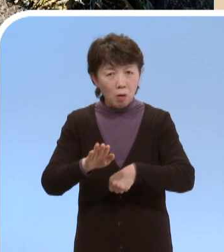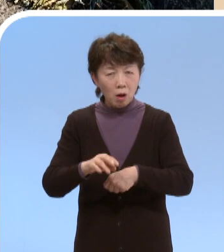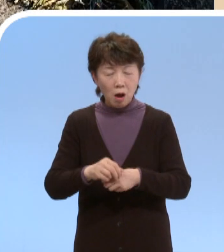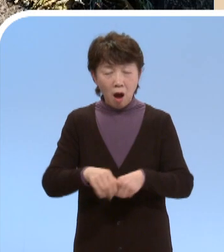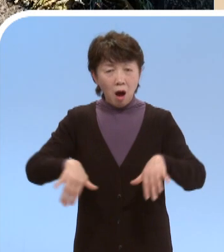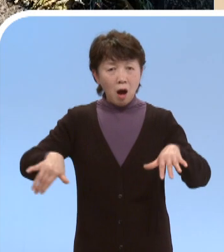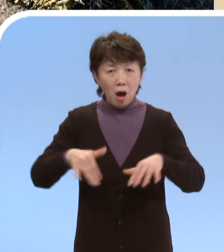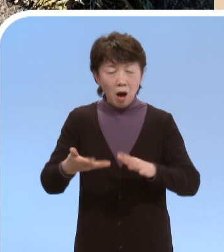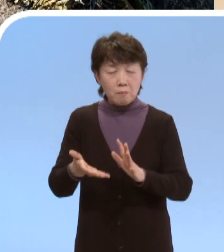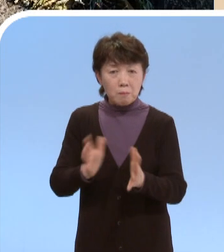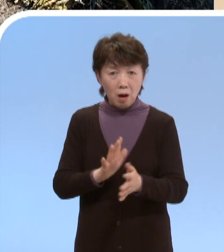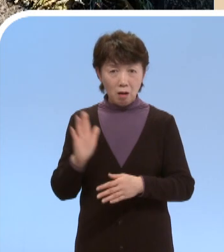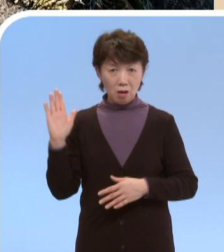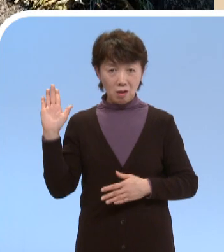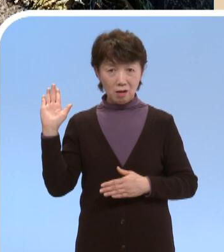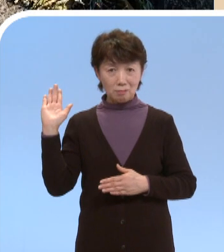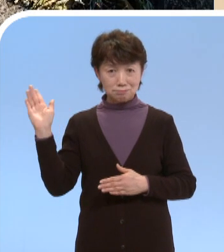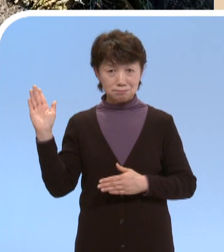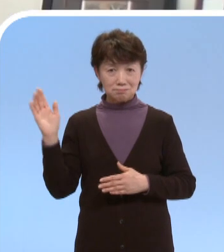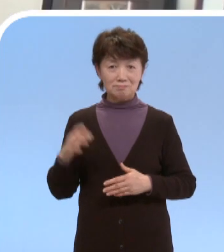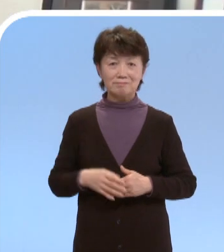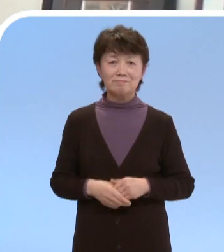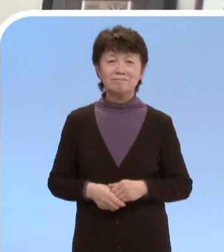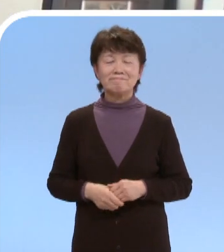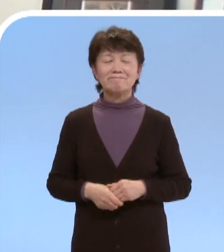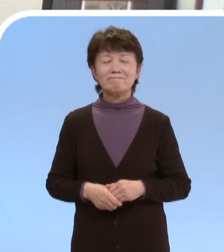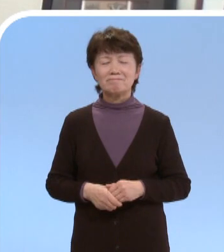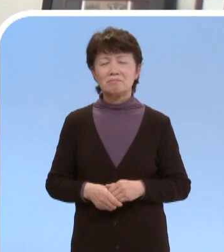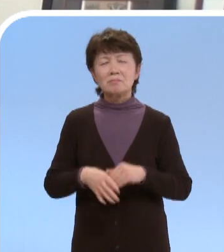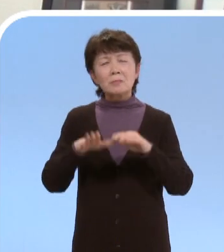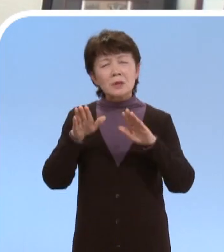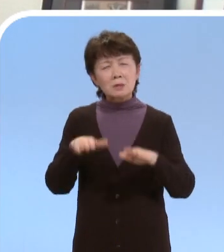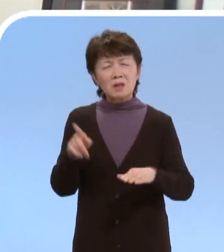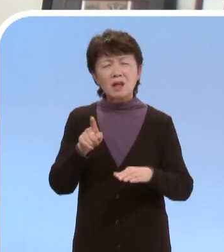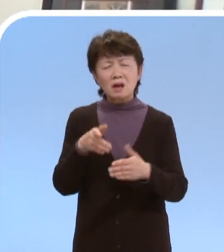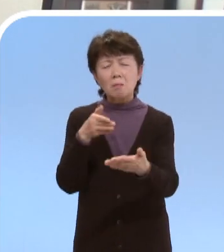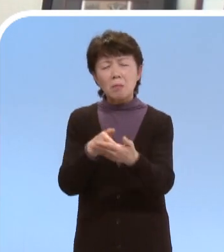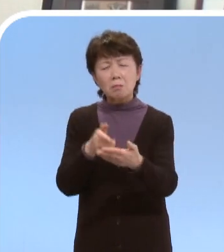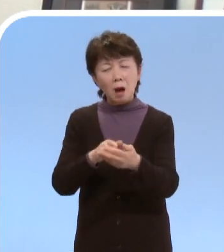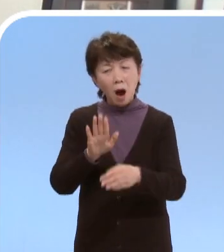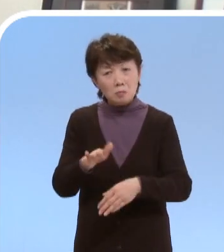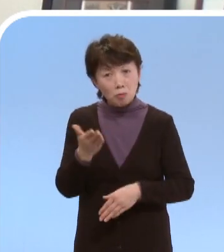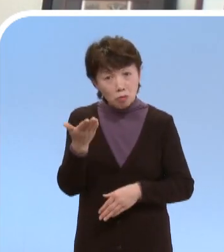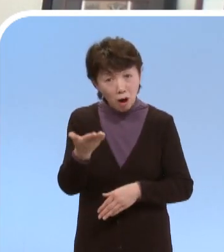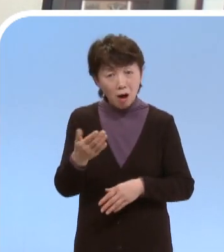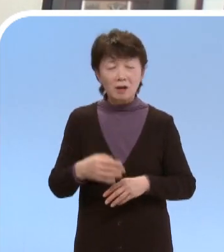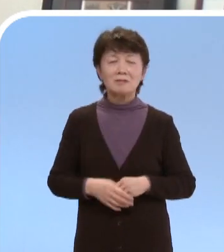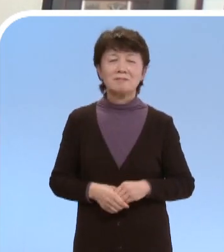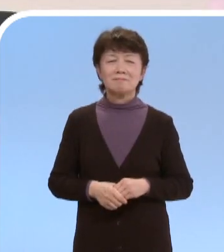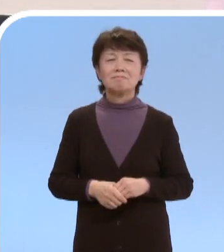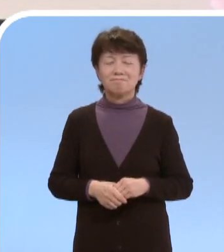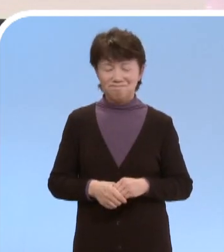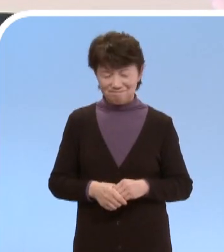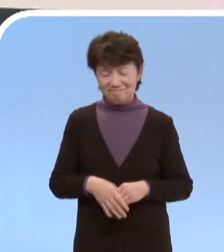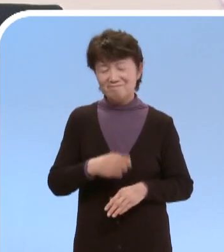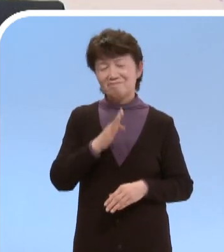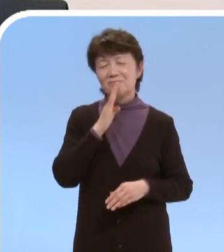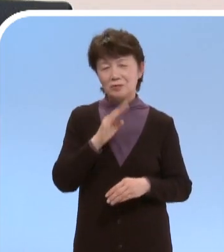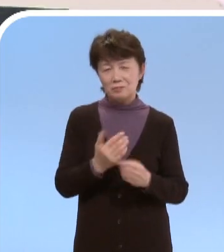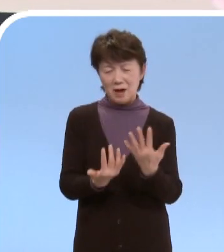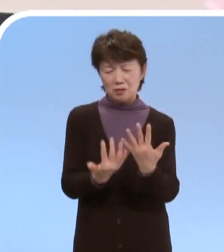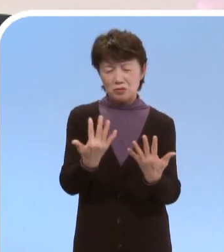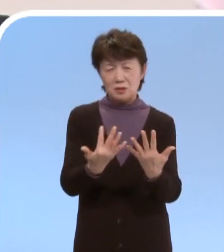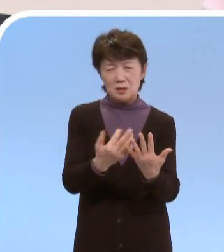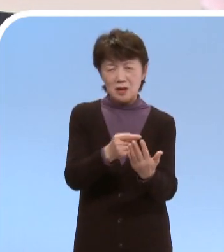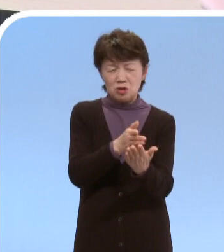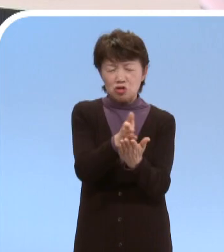ね、もう見るからに枯れてますよ。 はい、 やっぱり今なんか課題とかあるんですか？ すべての植物に対